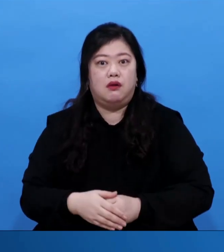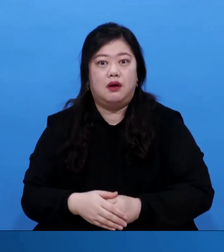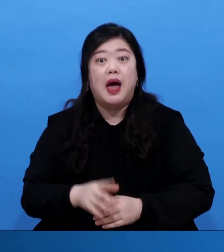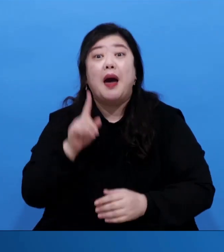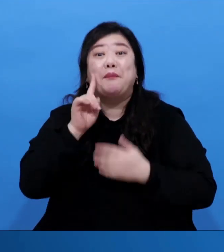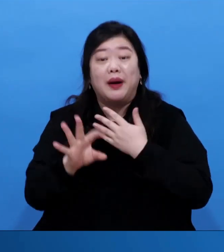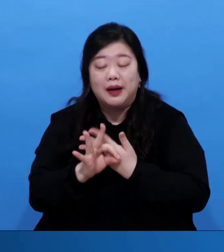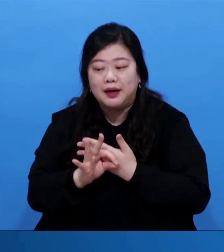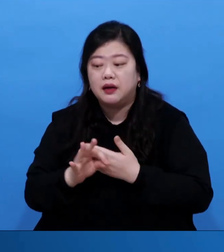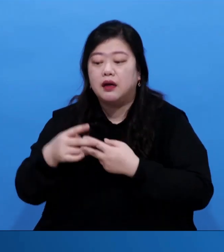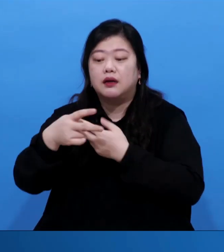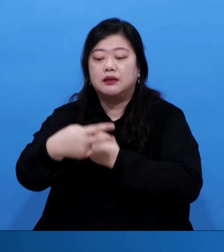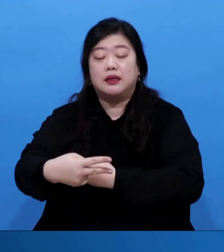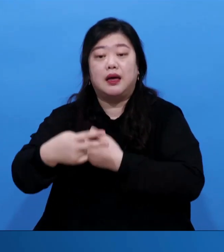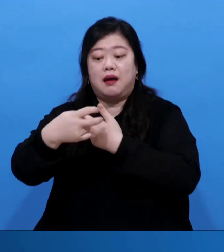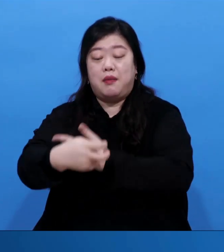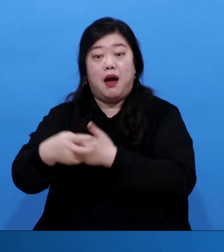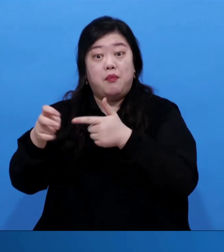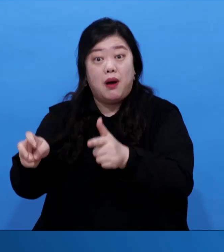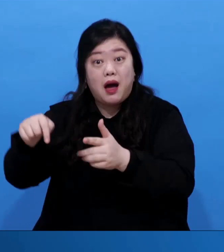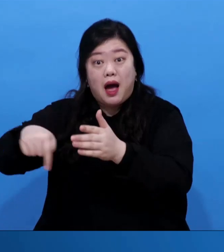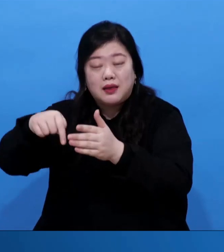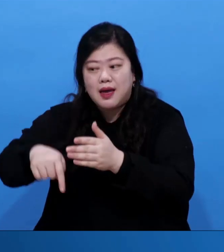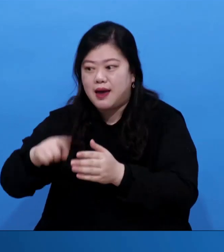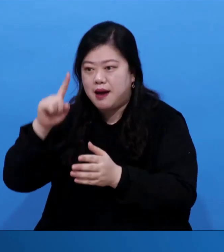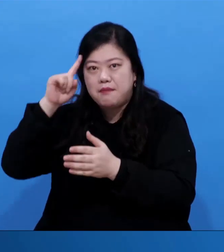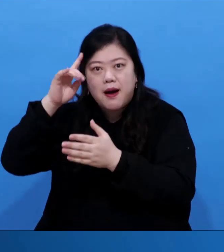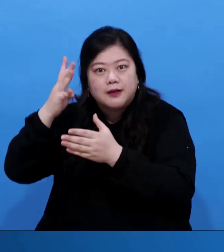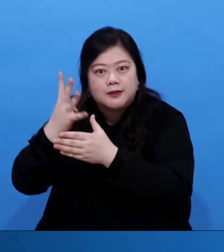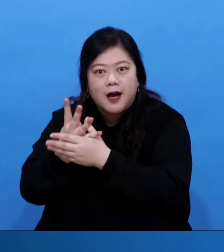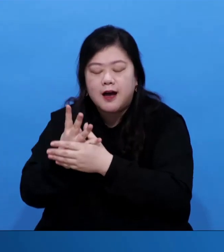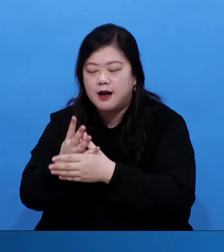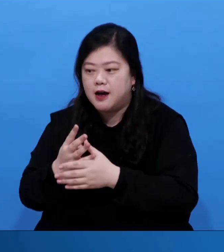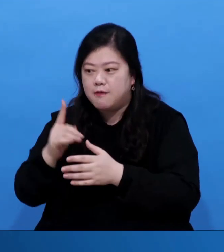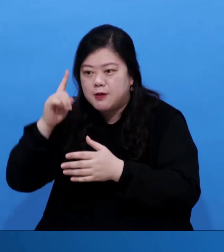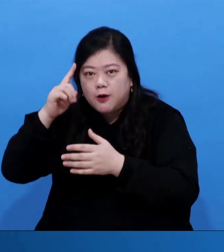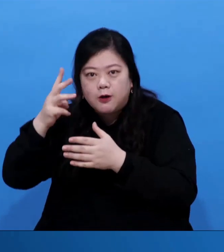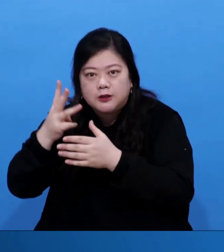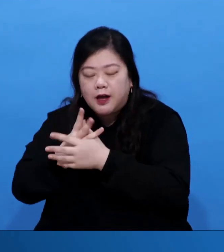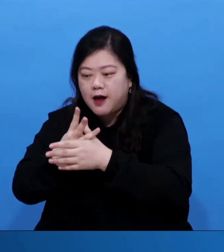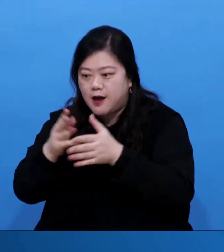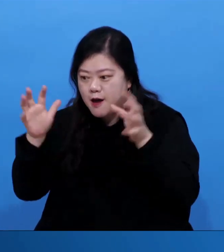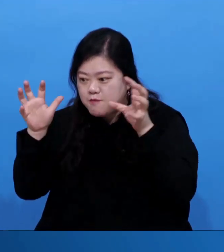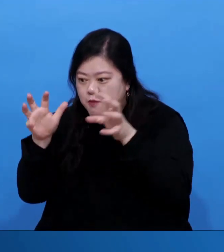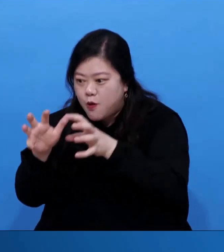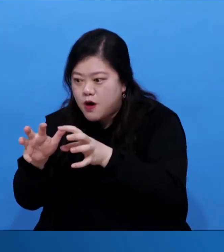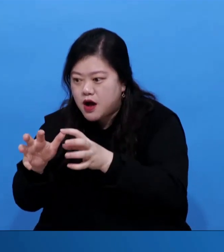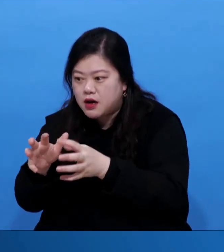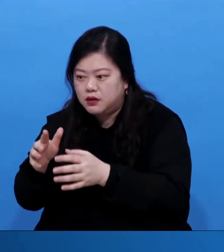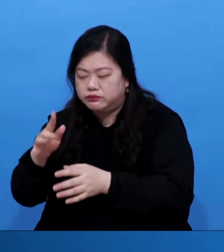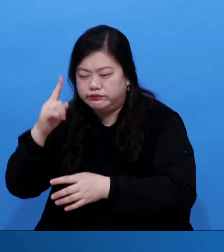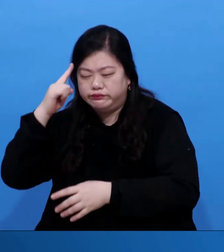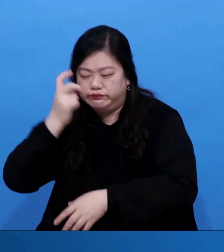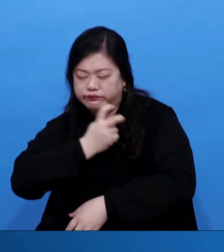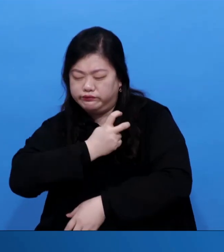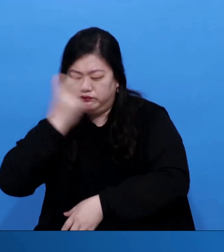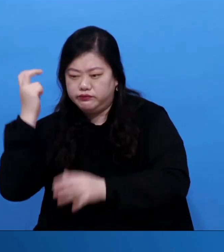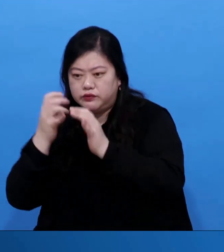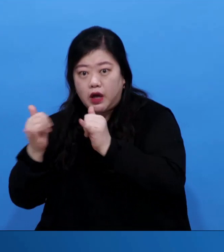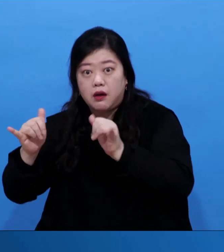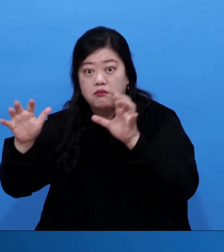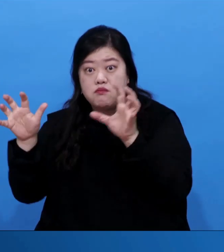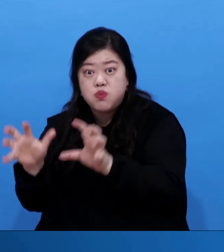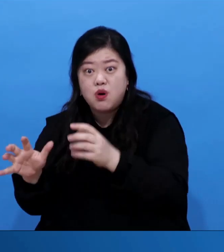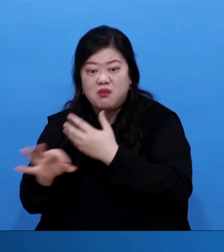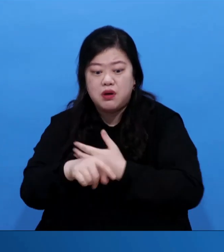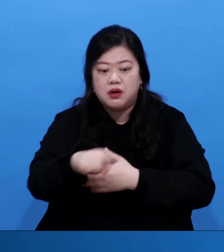피가 못하겠죠. If great individuals gathered in Mark's upper room, they probably would not have been able to persecute them. 죽이기도 하고 막 잡아가고 이랬다니까요. But they killed them.